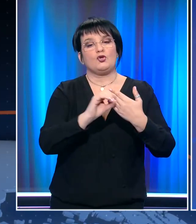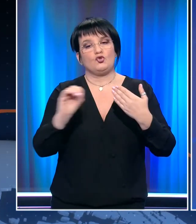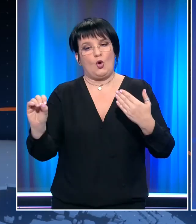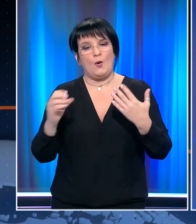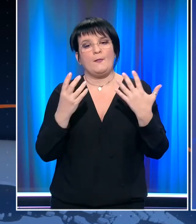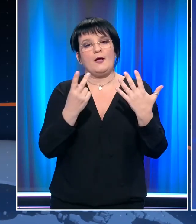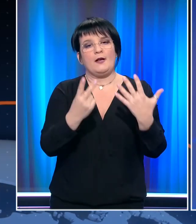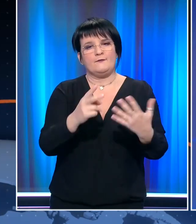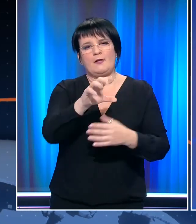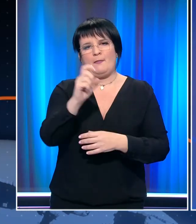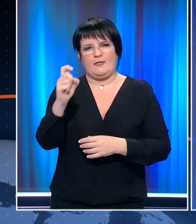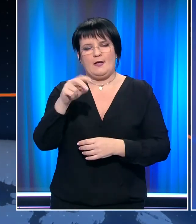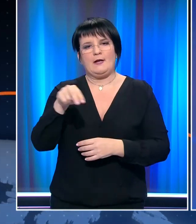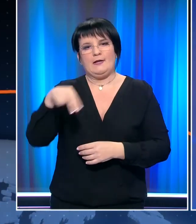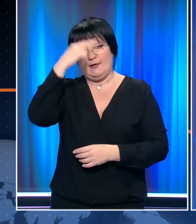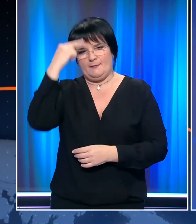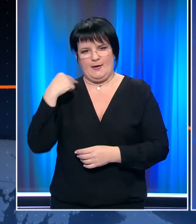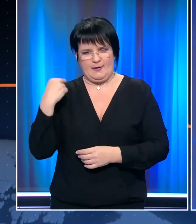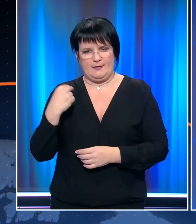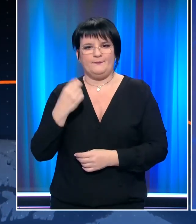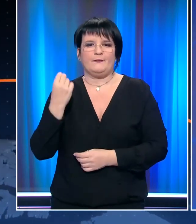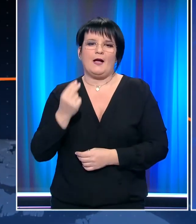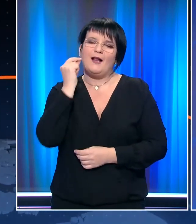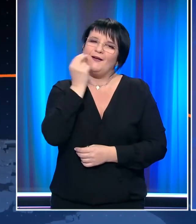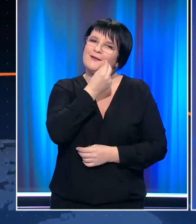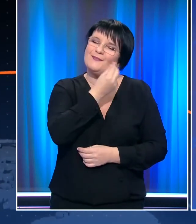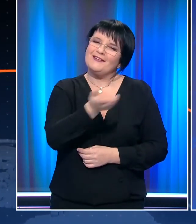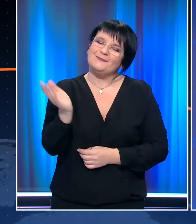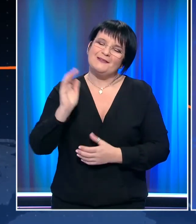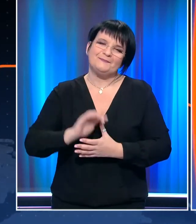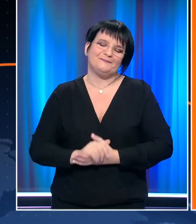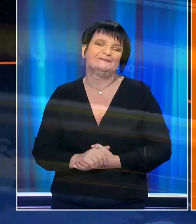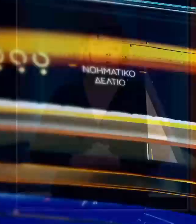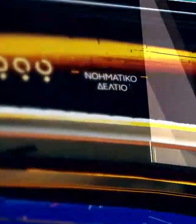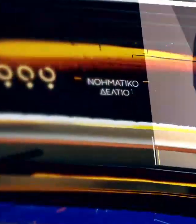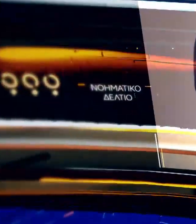στο κεντρικό δελτίο ειδήσεων του Open στις 7:10 με την Νίκη Λιμπεράκη. Καλό απόγευμα σε όλους.